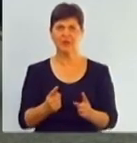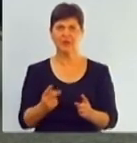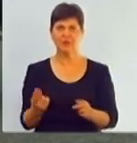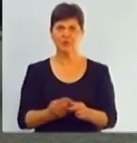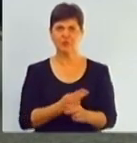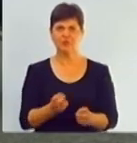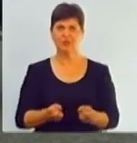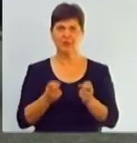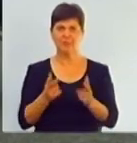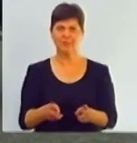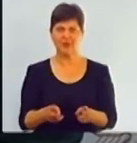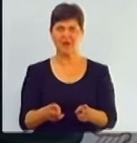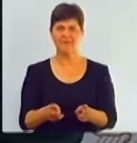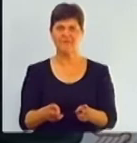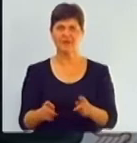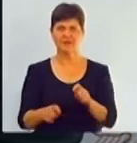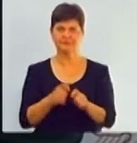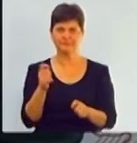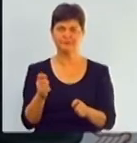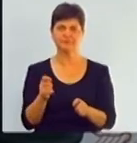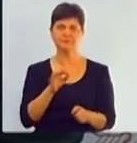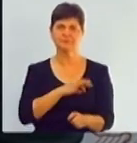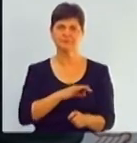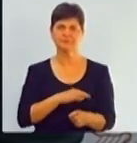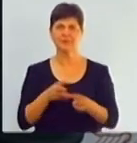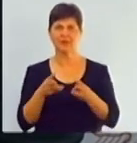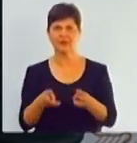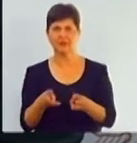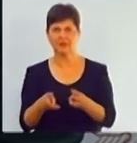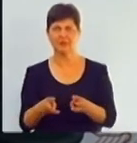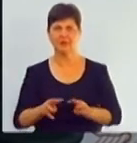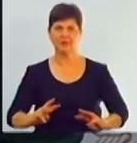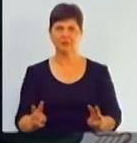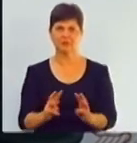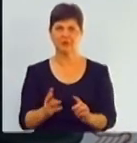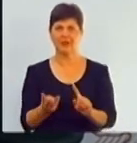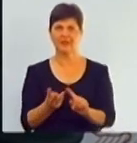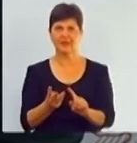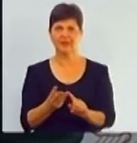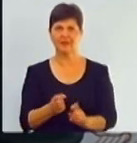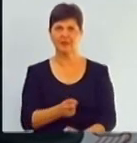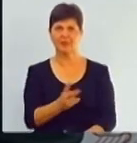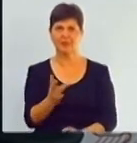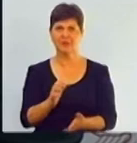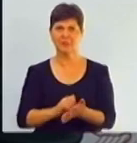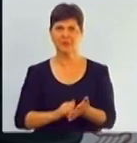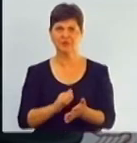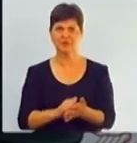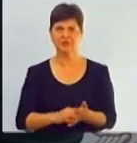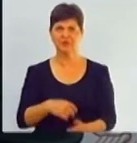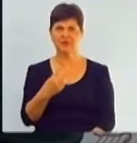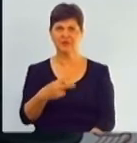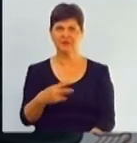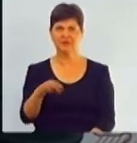при експлуатації чи влаштуванні пічного опалення. І третя по кількості причина пожеж – це